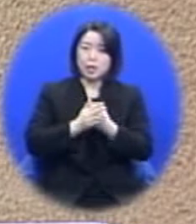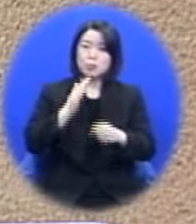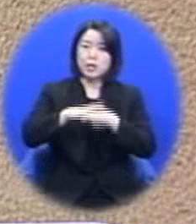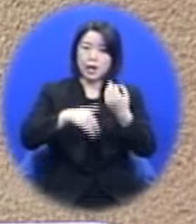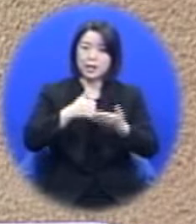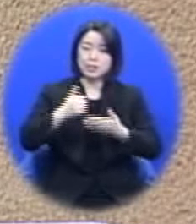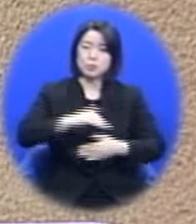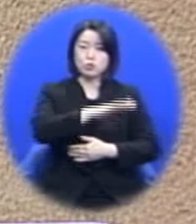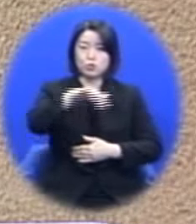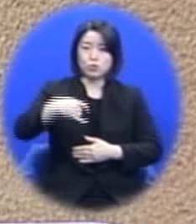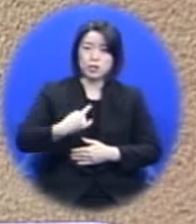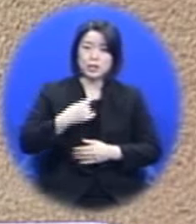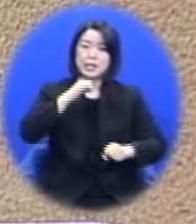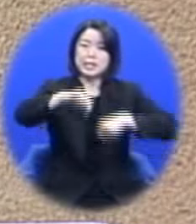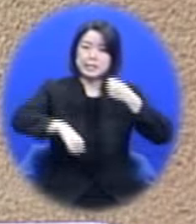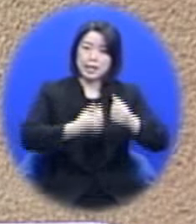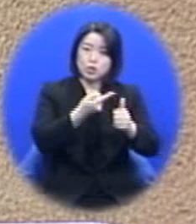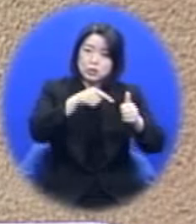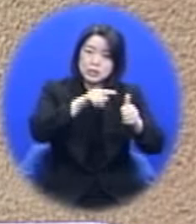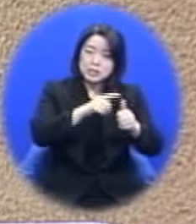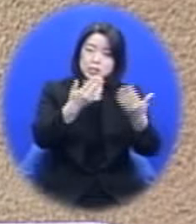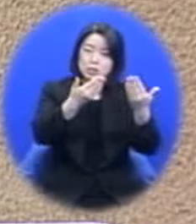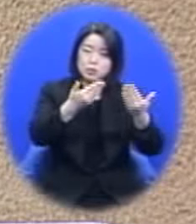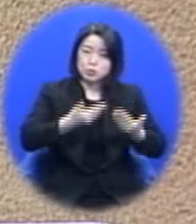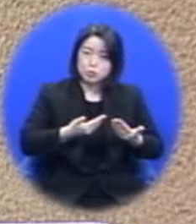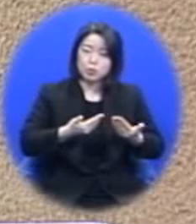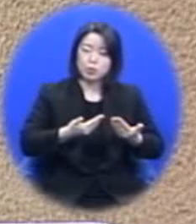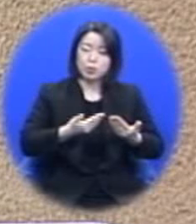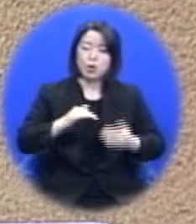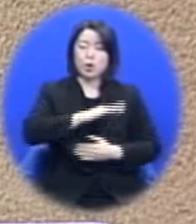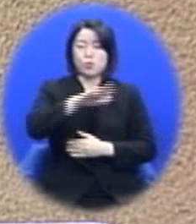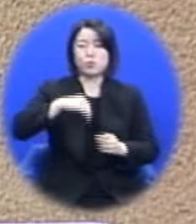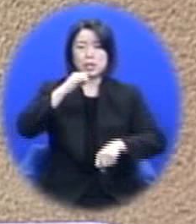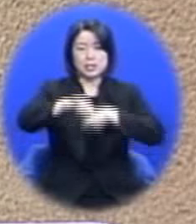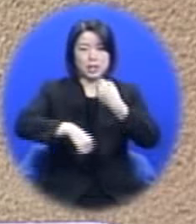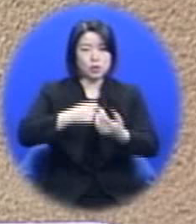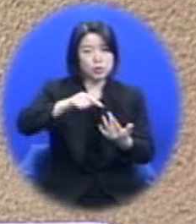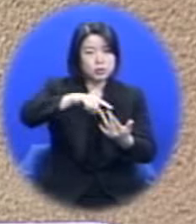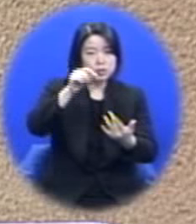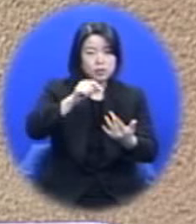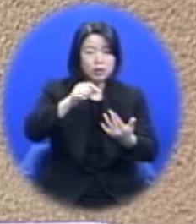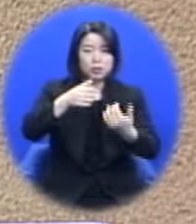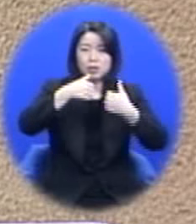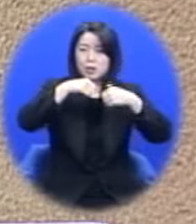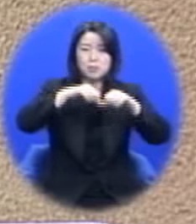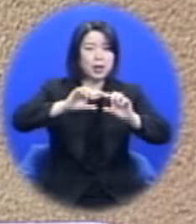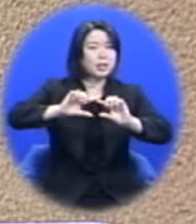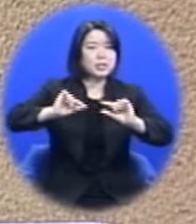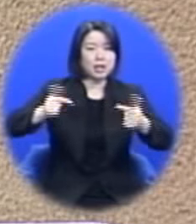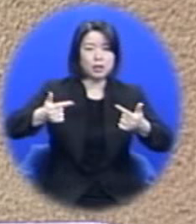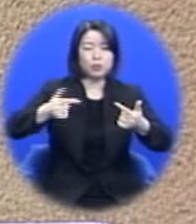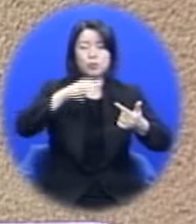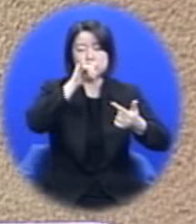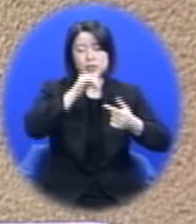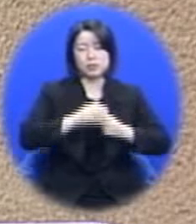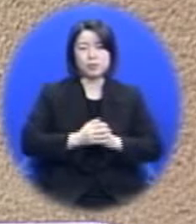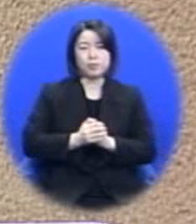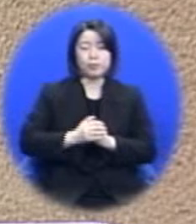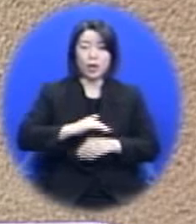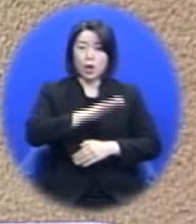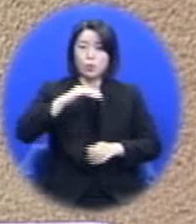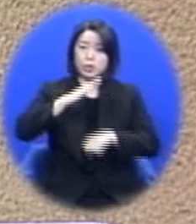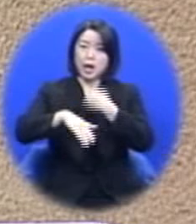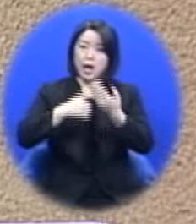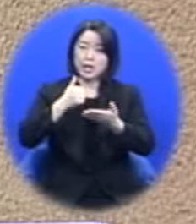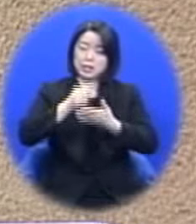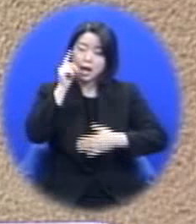우리에게 자유의지를 주셨고 우리의 자유로운 선택을 훼손하지 않으시려는 것입니다. 우리가 하나님께